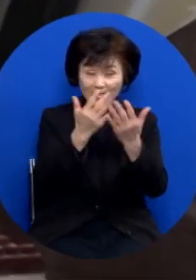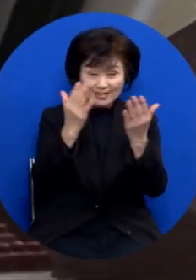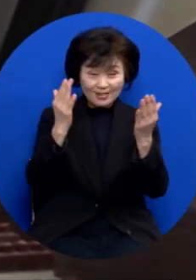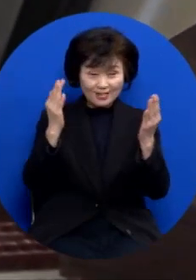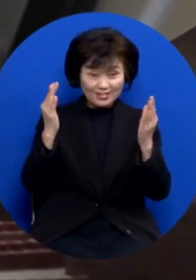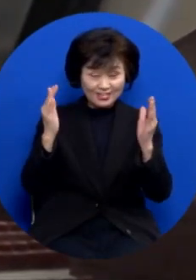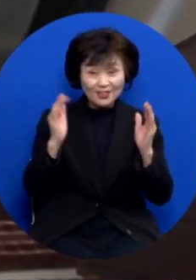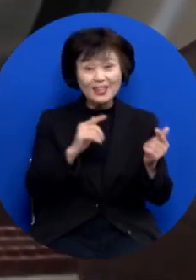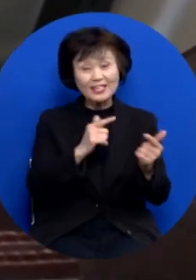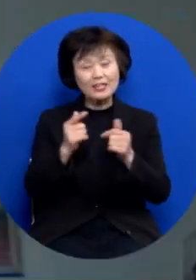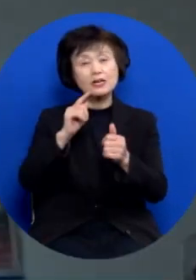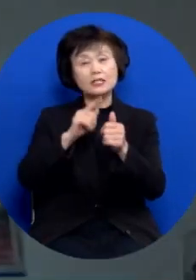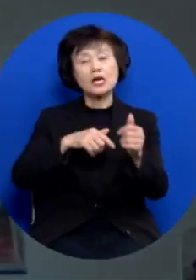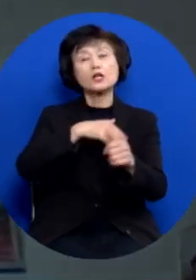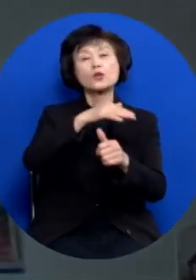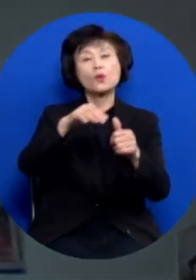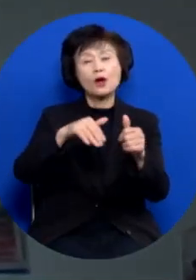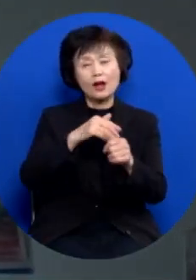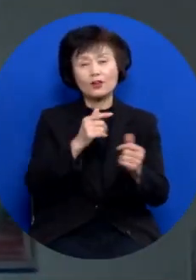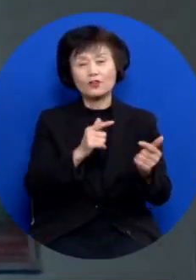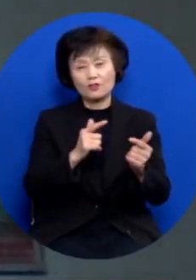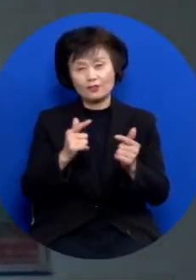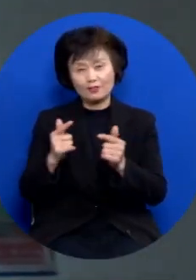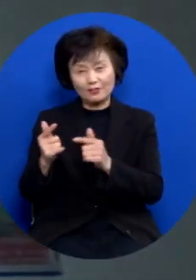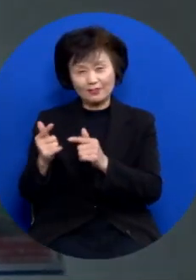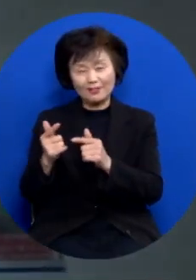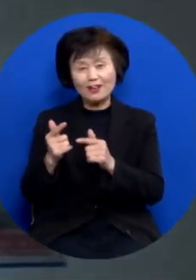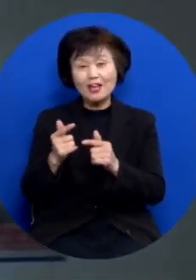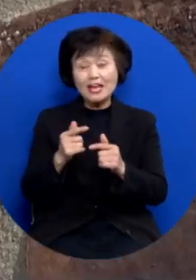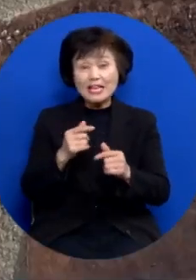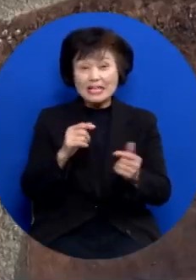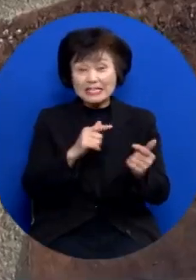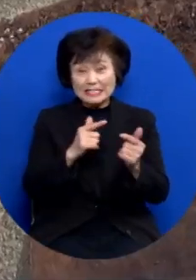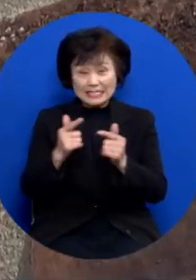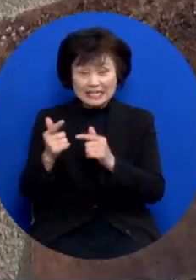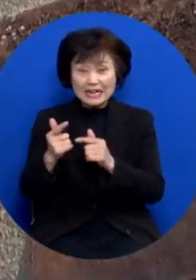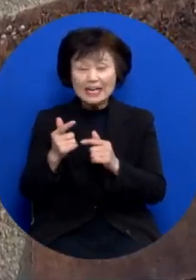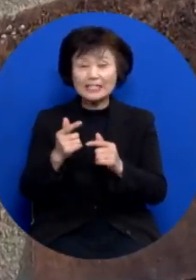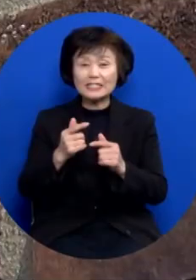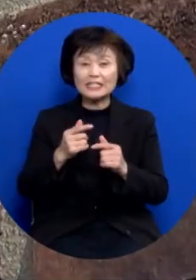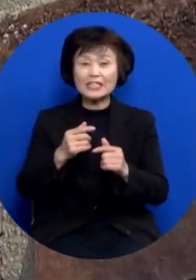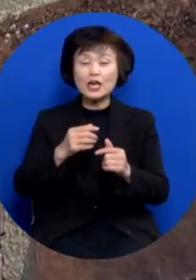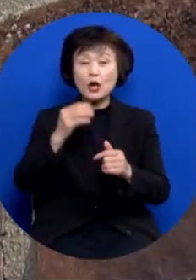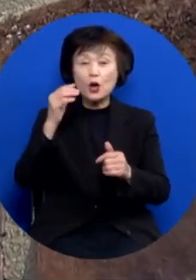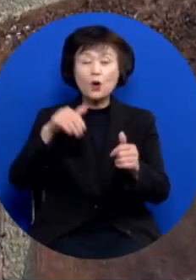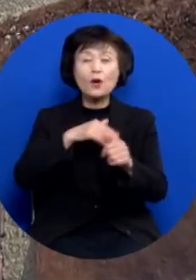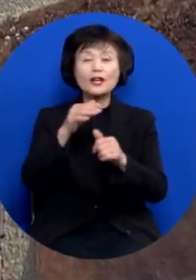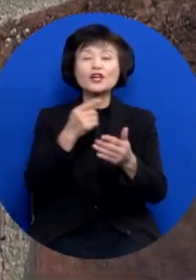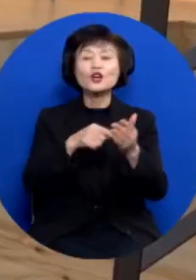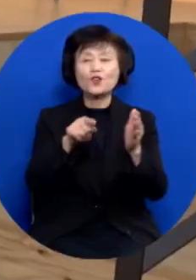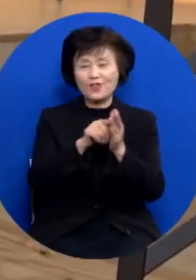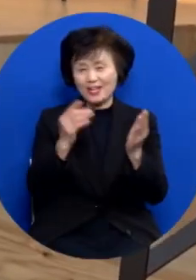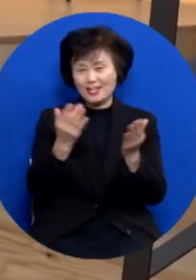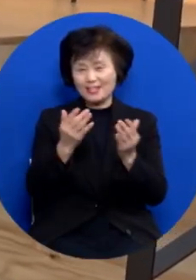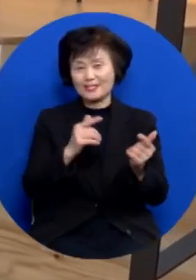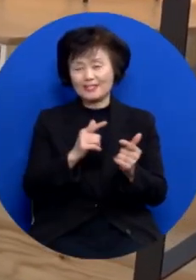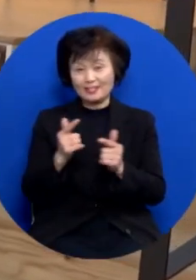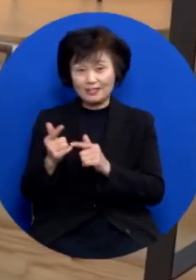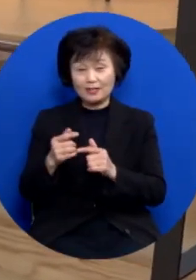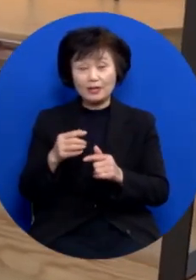친환경과 사회적 책임 공공경영까지 모두 잡는 이른바 esg 목회의 모습을 확인할 수 있습니다 정대위